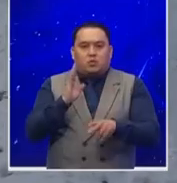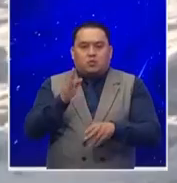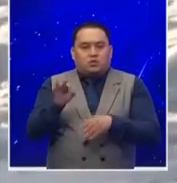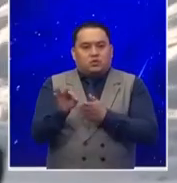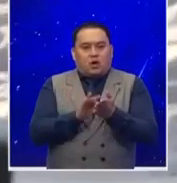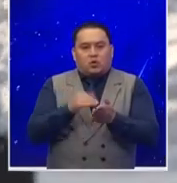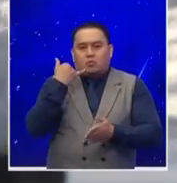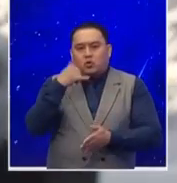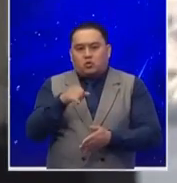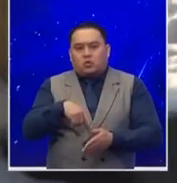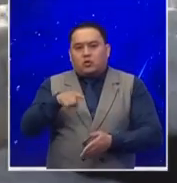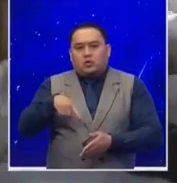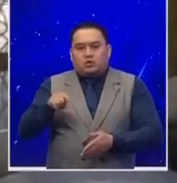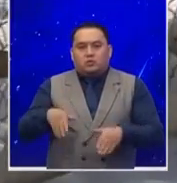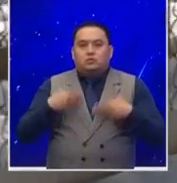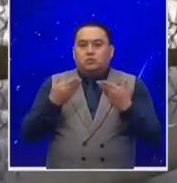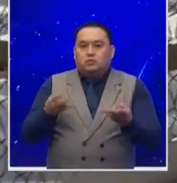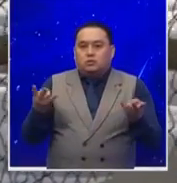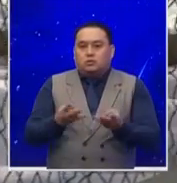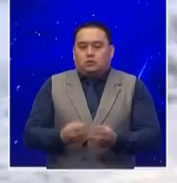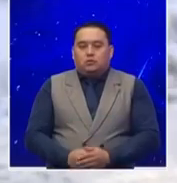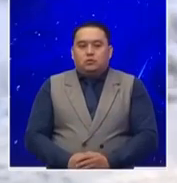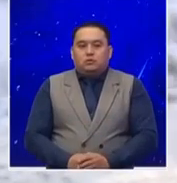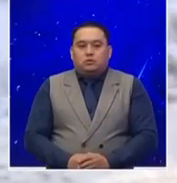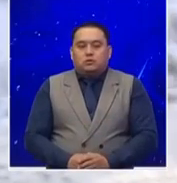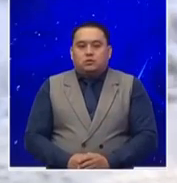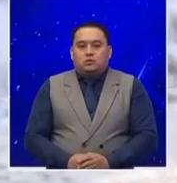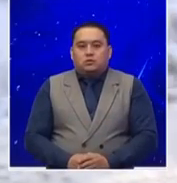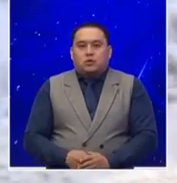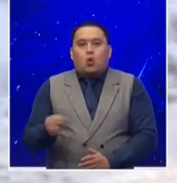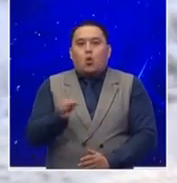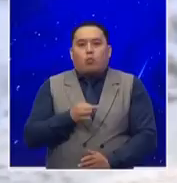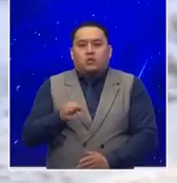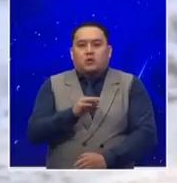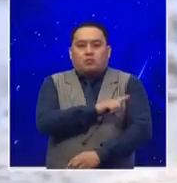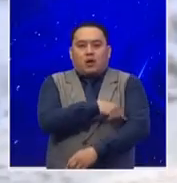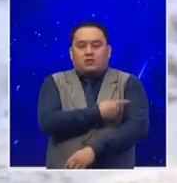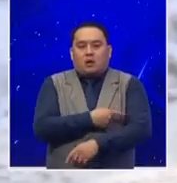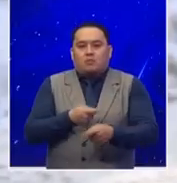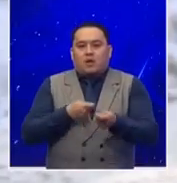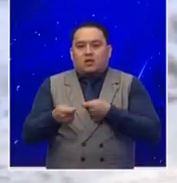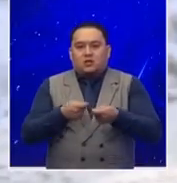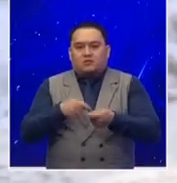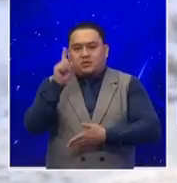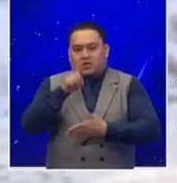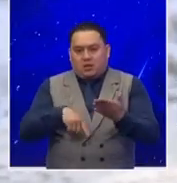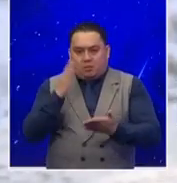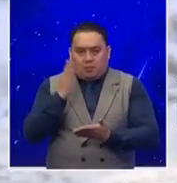бірден мына байланыс нөміріне хабарласуға шақырады. Облыстық басқарманың сенім телефоны